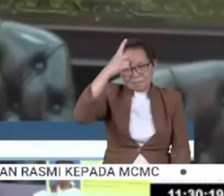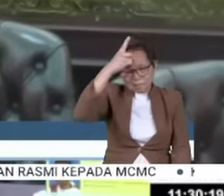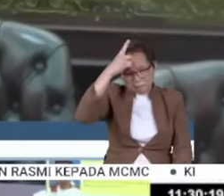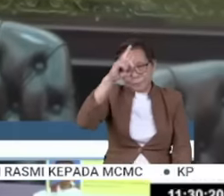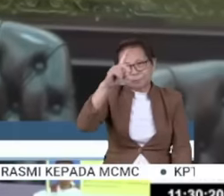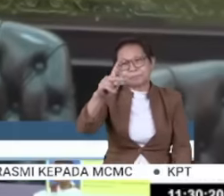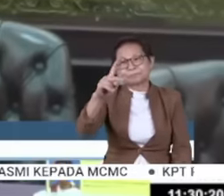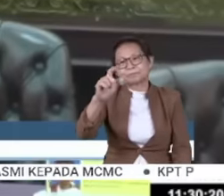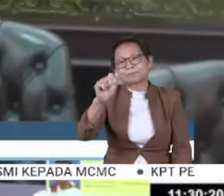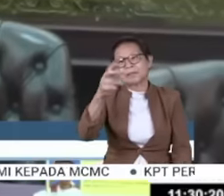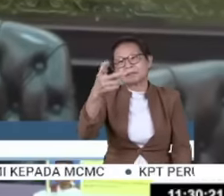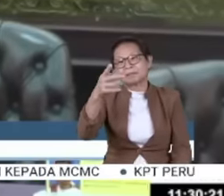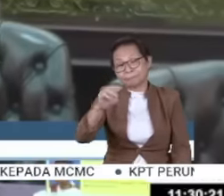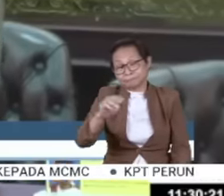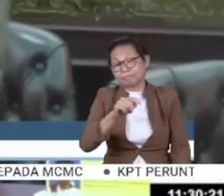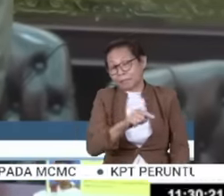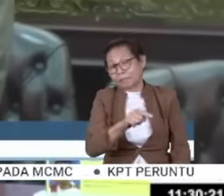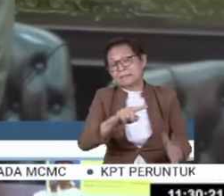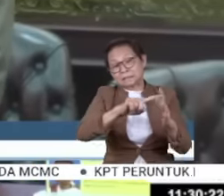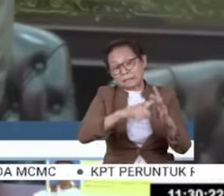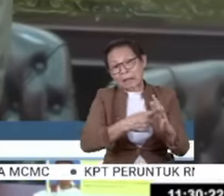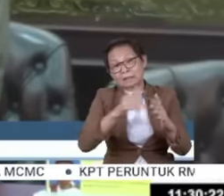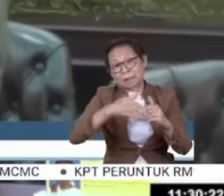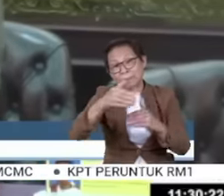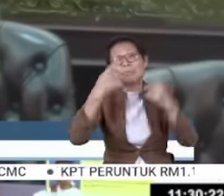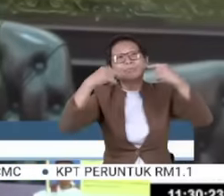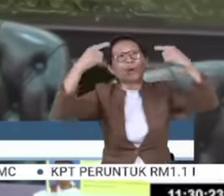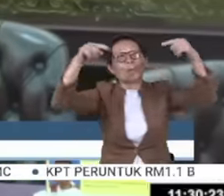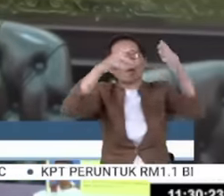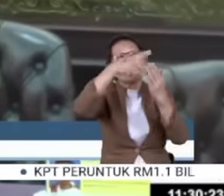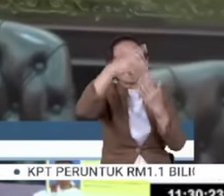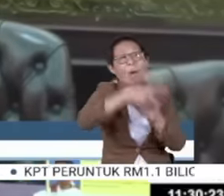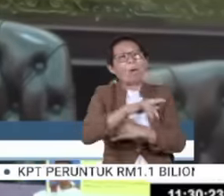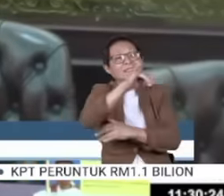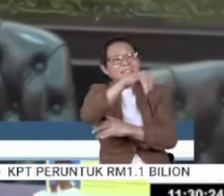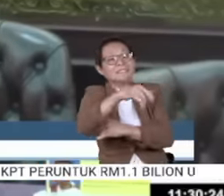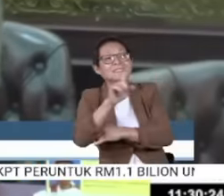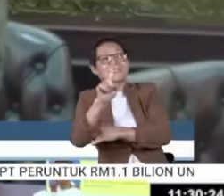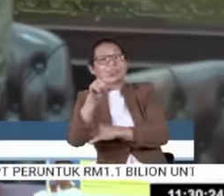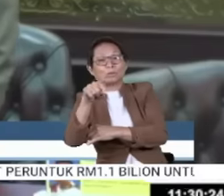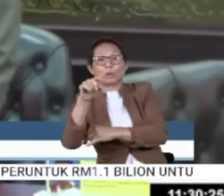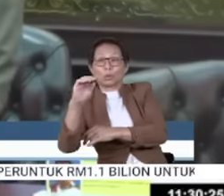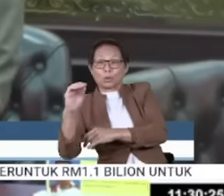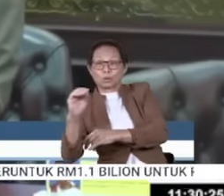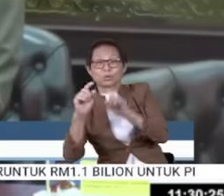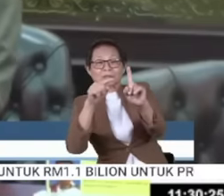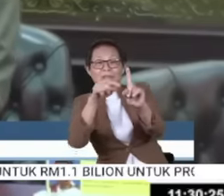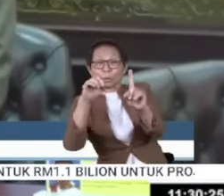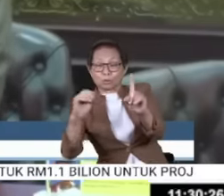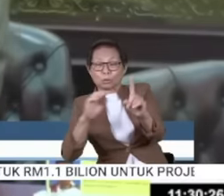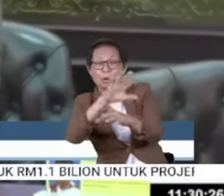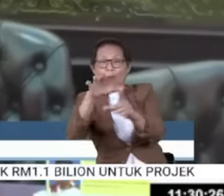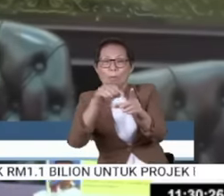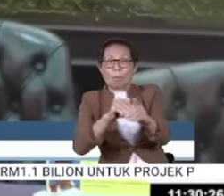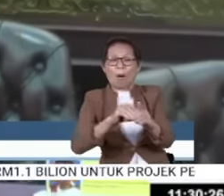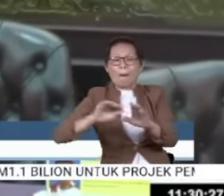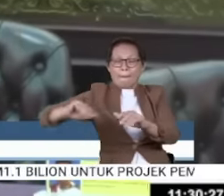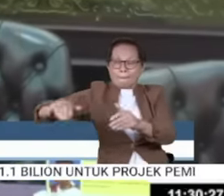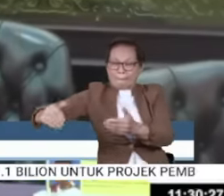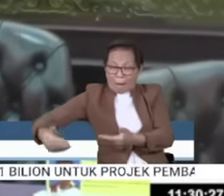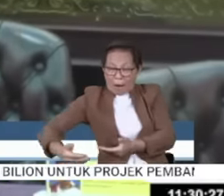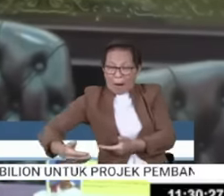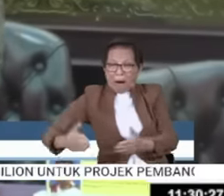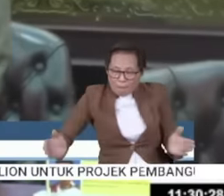Abdul Karim berkata ianya dilaksanakan selepas kejayaan forklim y1 populehan kosong yang merakumi fasa pengenalan